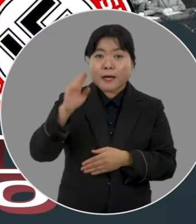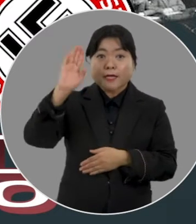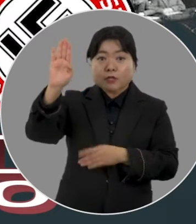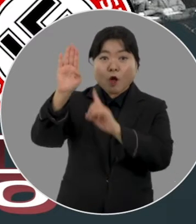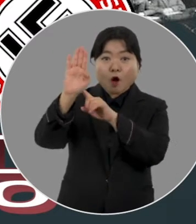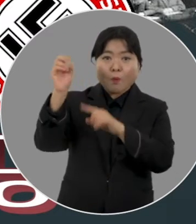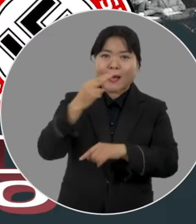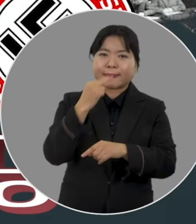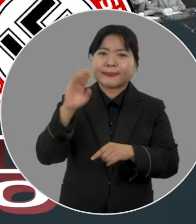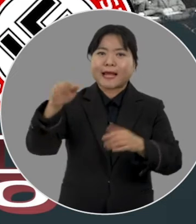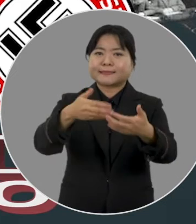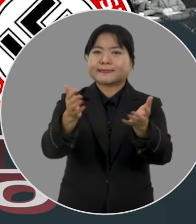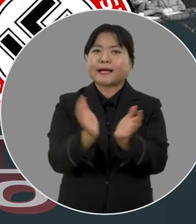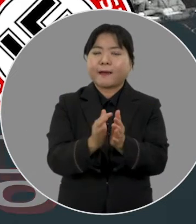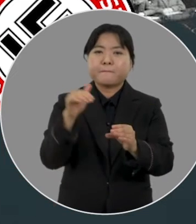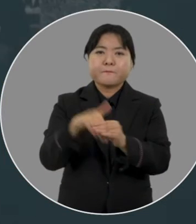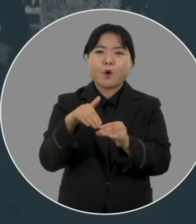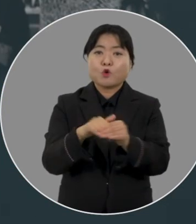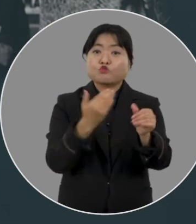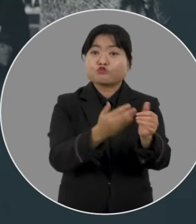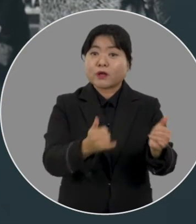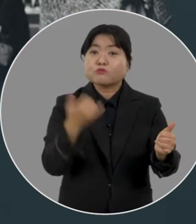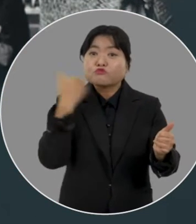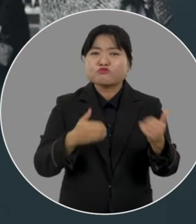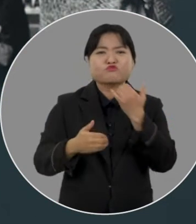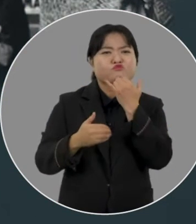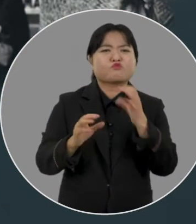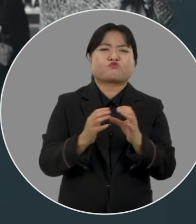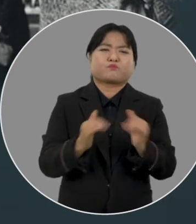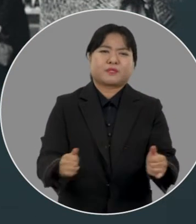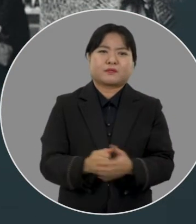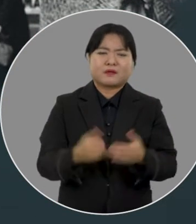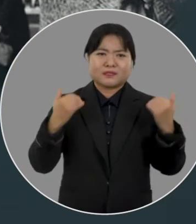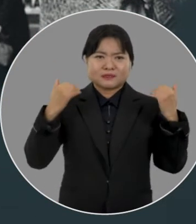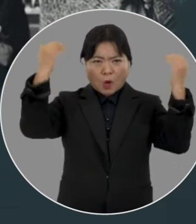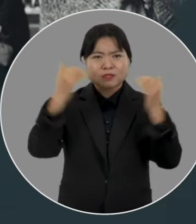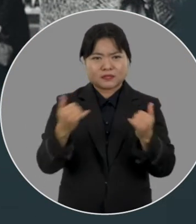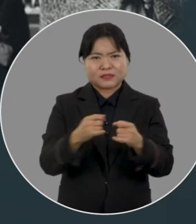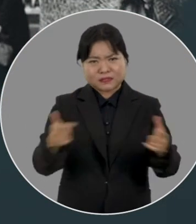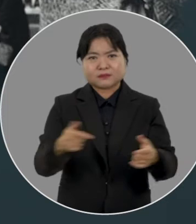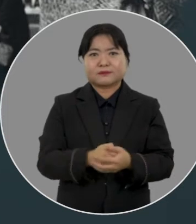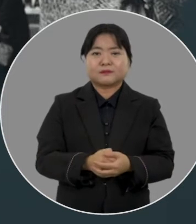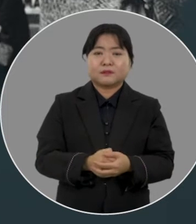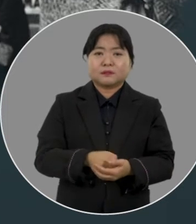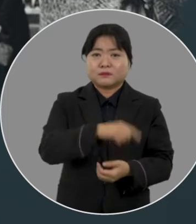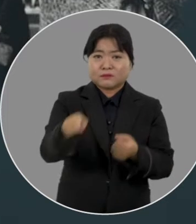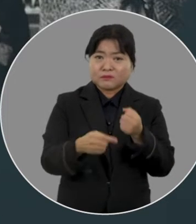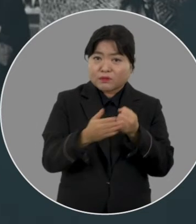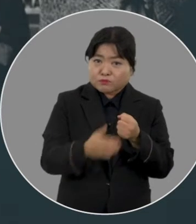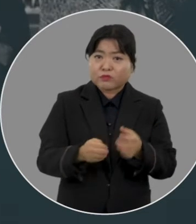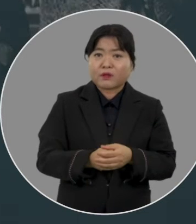히틀러와 나치당에게 표를 준 사람들이 독일 국민, 곧 성인이었다는 거죠. 이런 점에서 볼